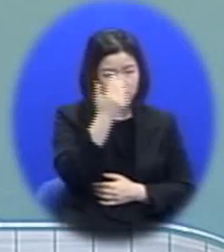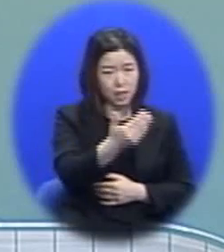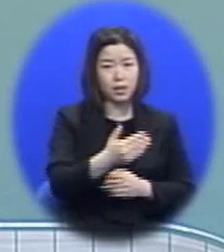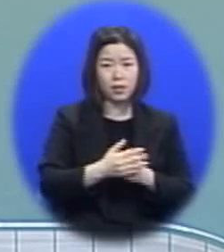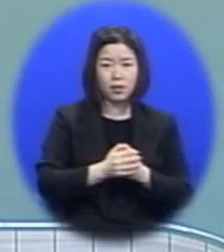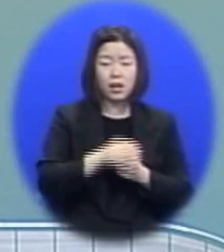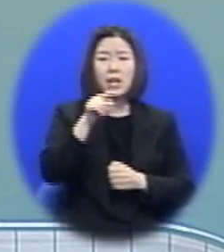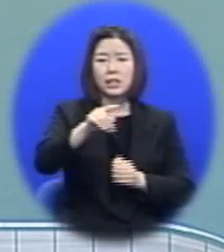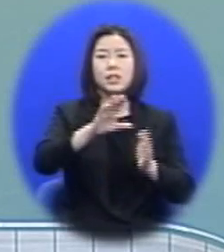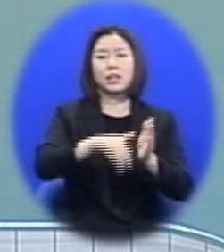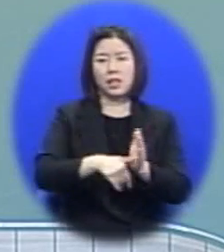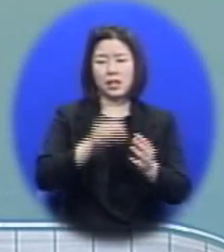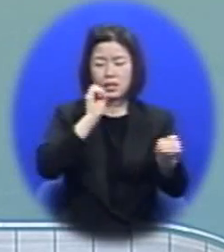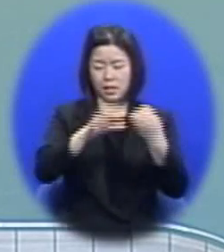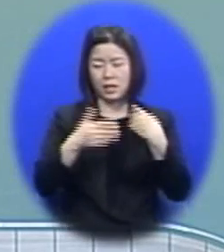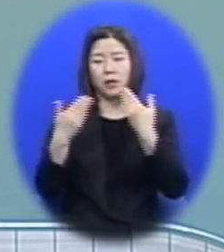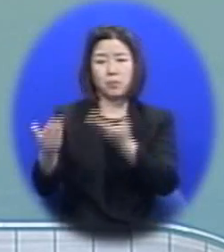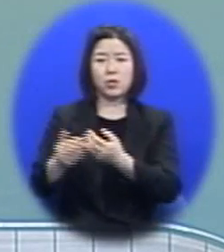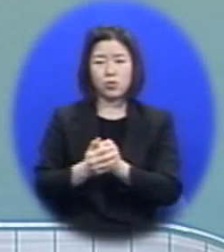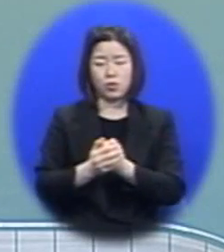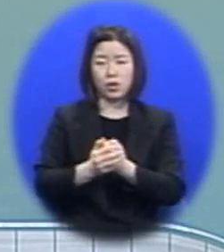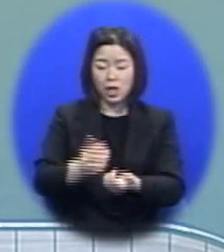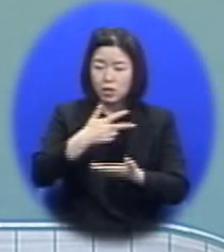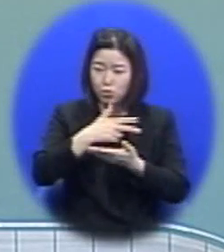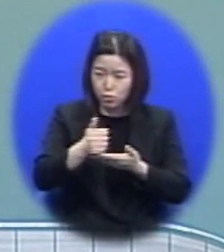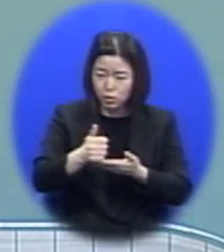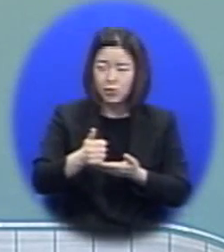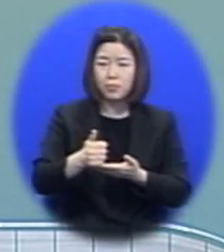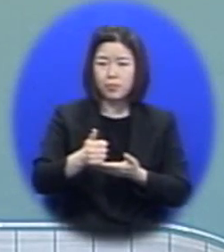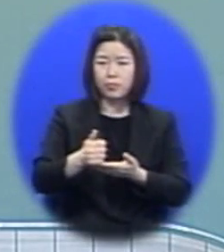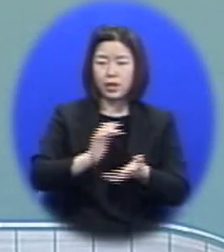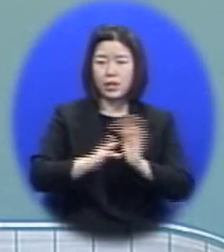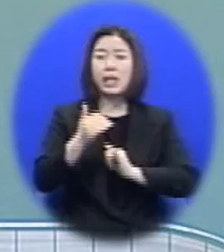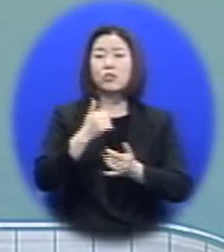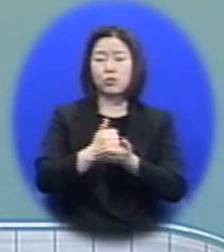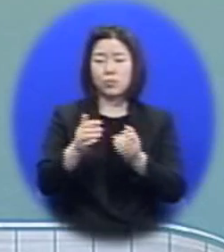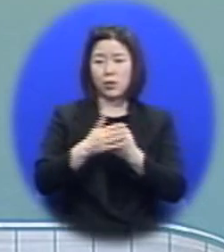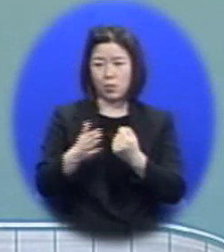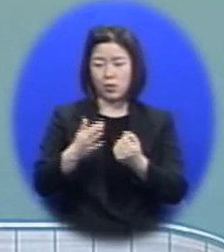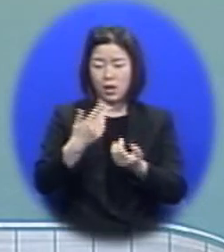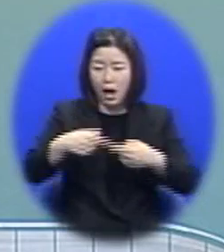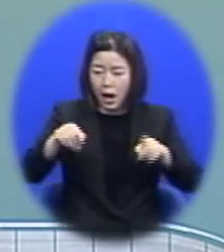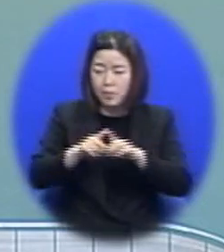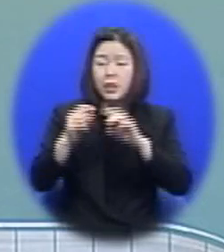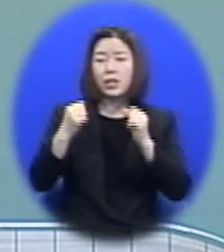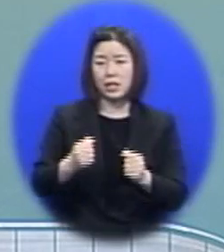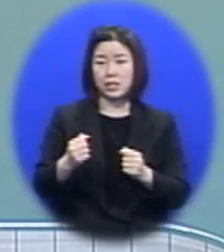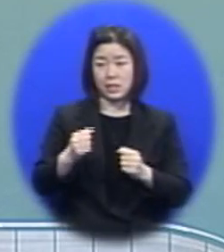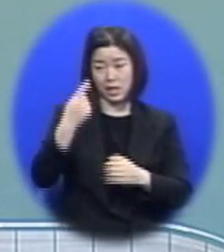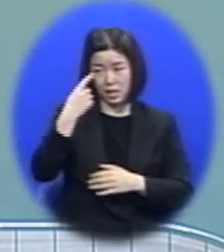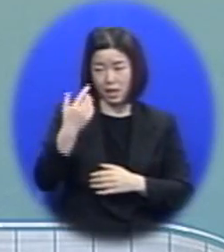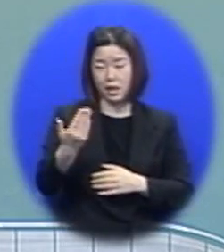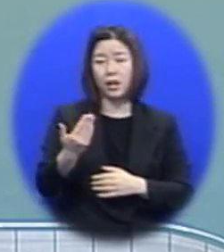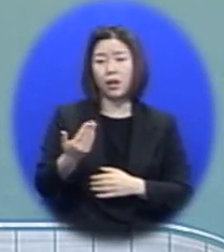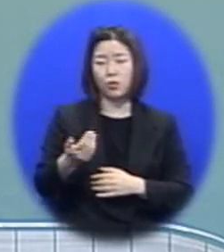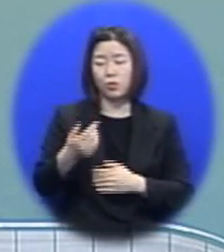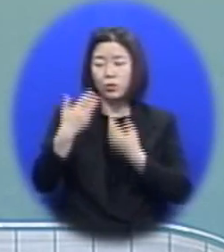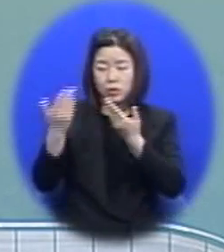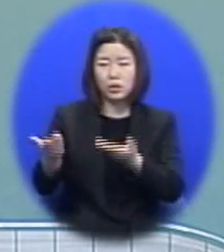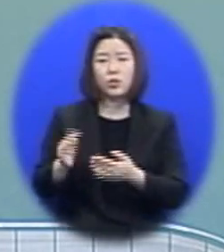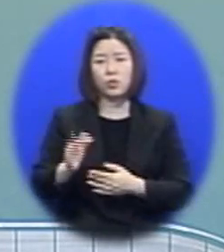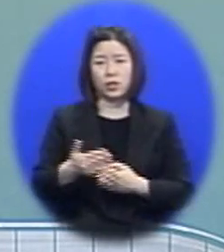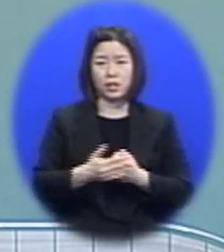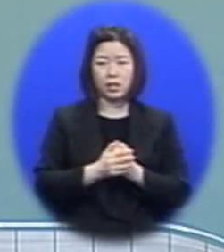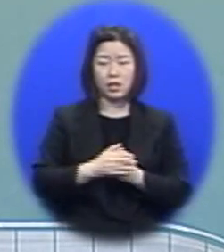때문이야 주님이 함께 계시잖아 여러분 이것이 최고예요 아멘 우리가